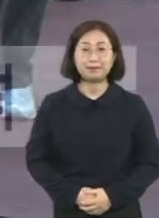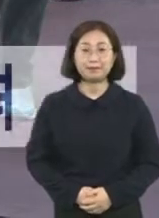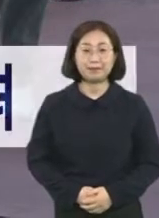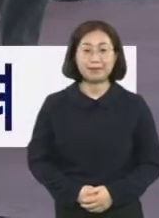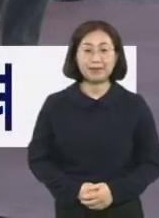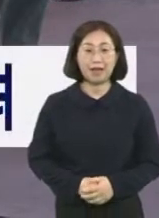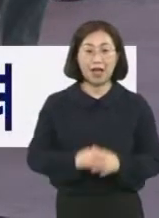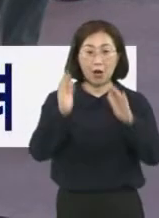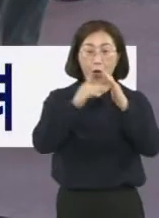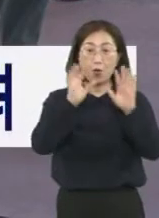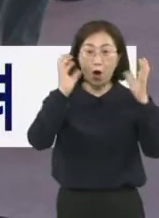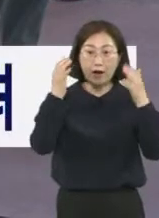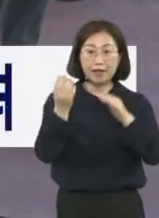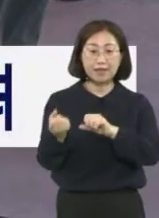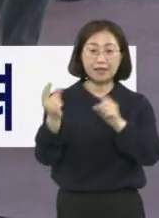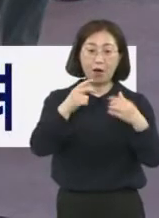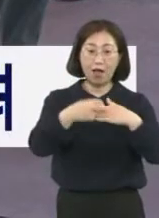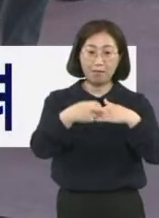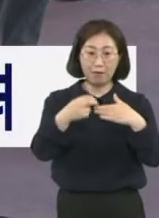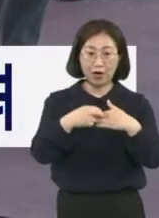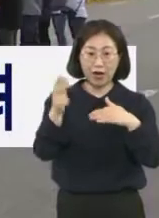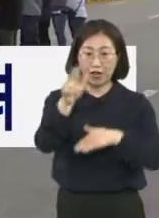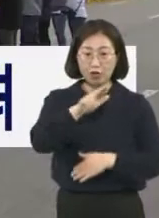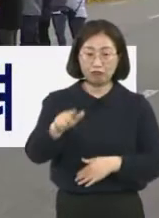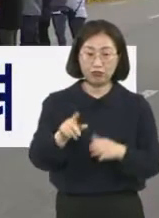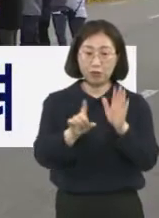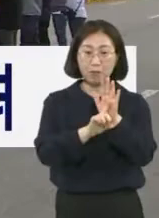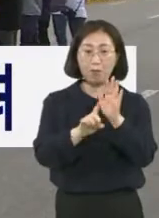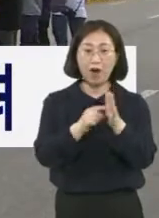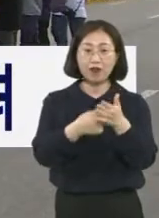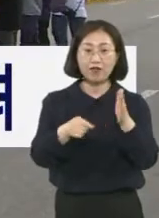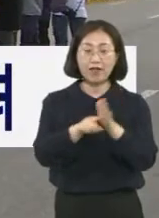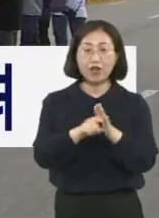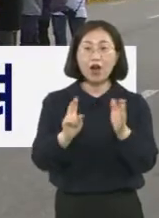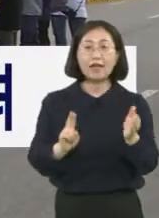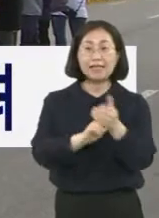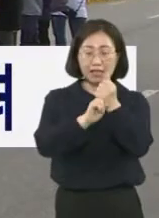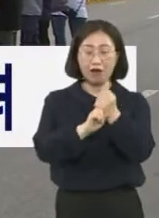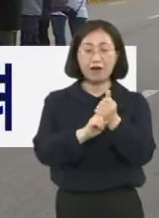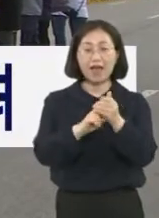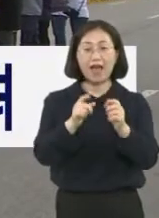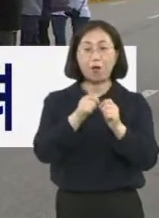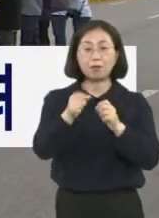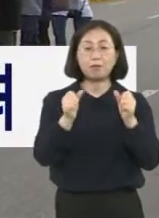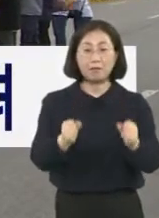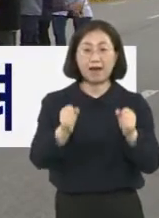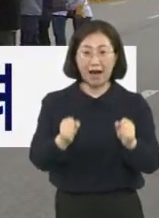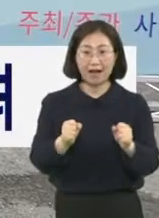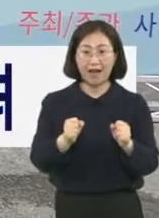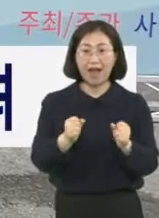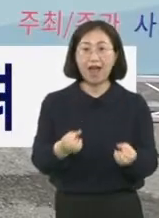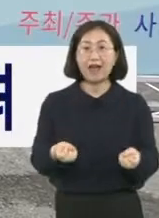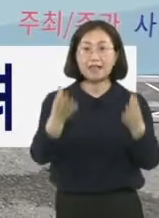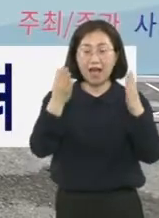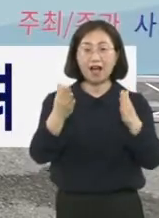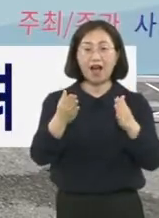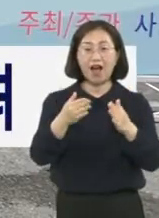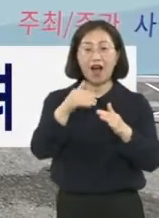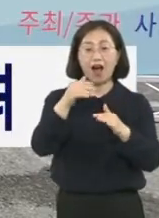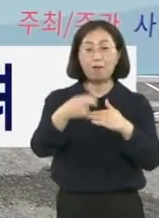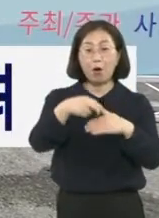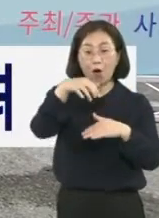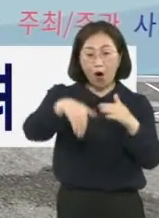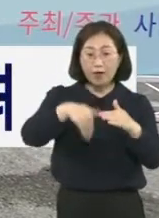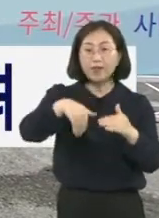공공어린이 재활병원의 전국 확산을 위한 제7회 기적의 마라톤 행사가 오늘 대전 공공어린이 재활병원 건립